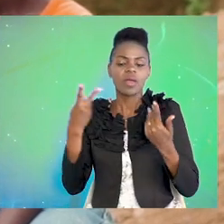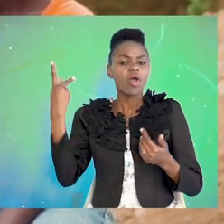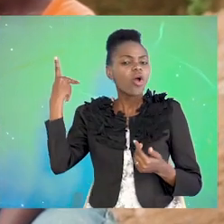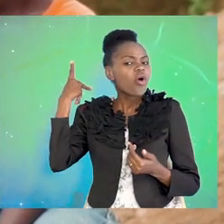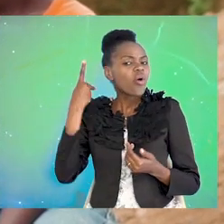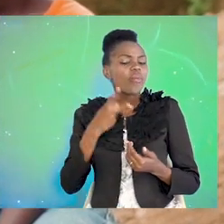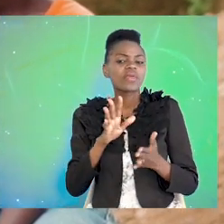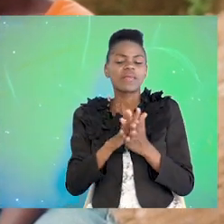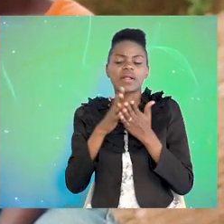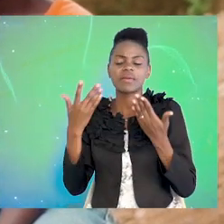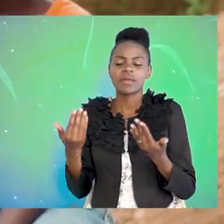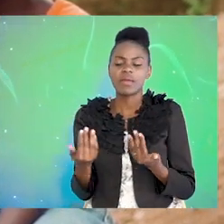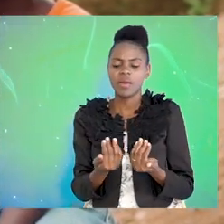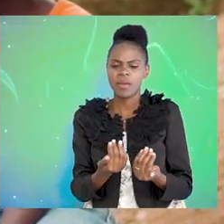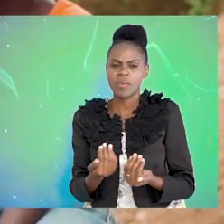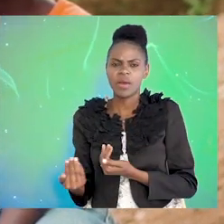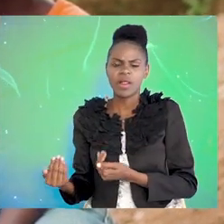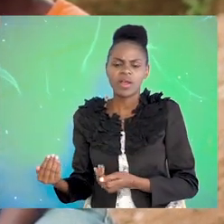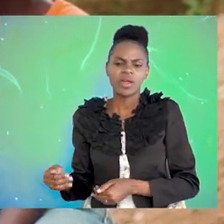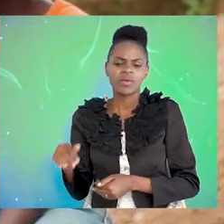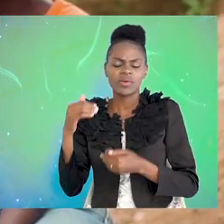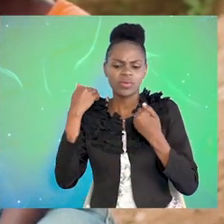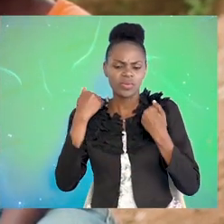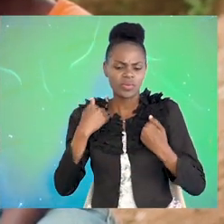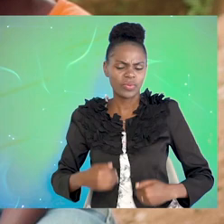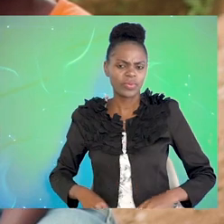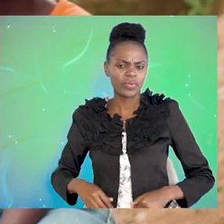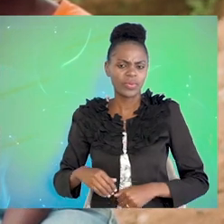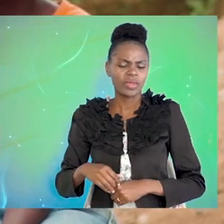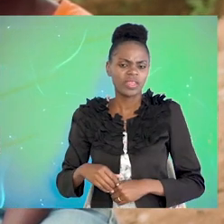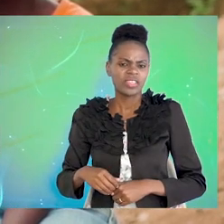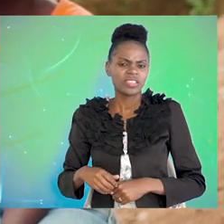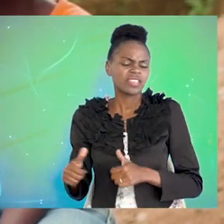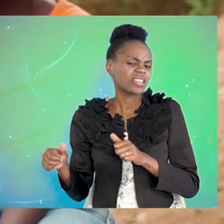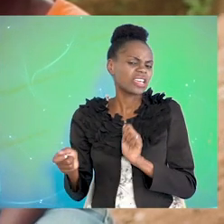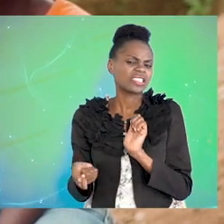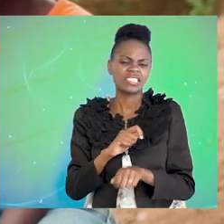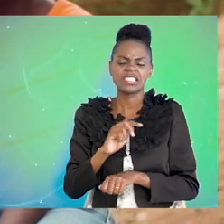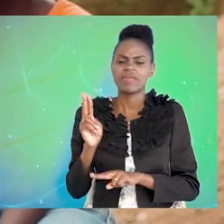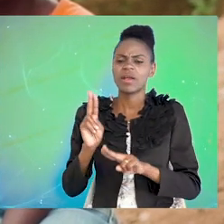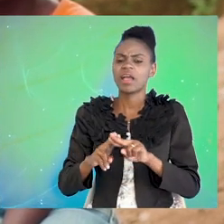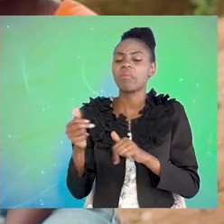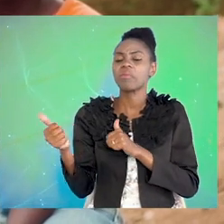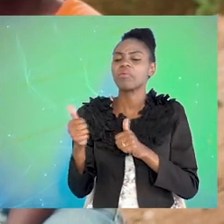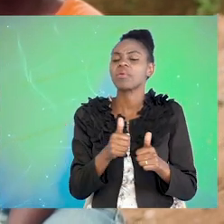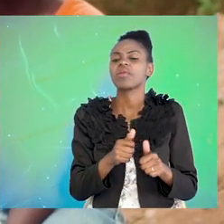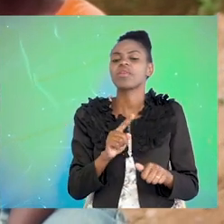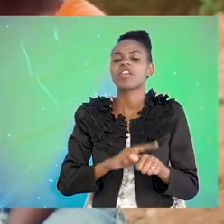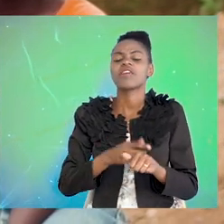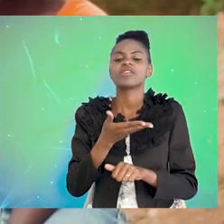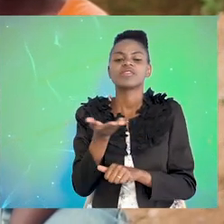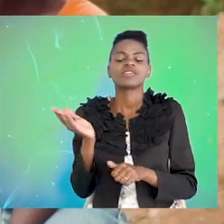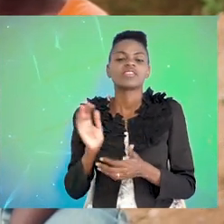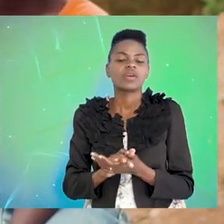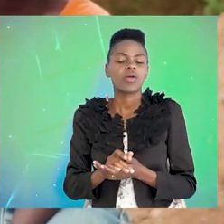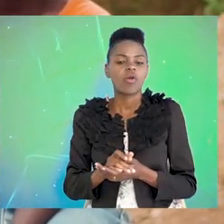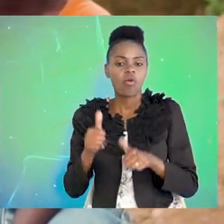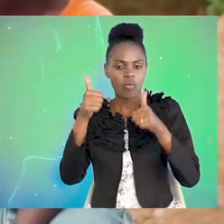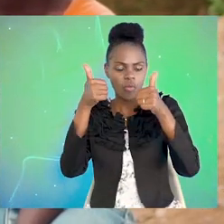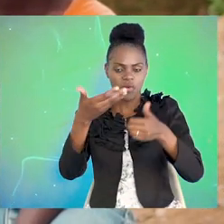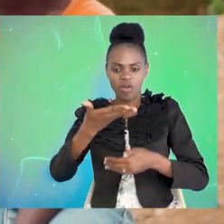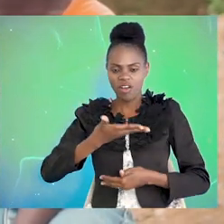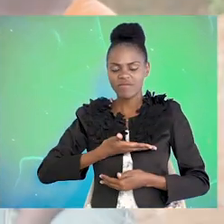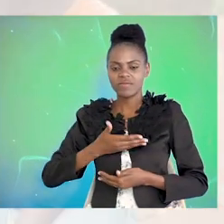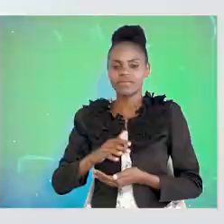chimene mwana achimama tani mwana anga atabaisa sanatenthe thupi anakhala mmene amakhale nthawi zonse ndiye ndikuona kuti pali bwino kwambiri